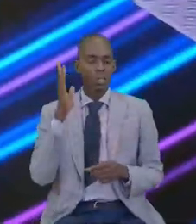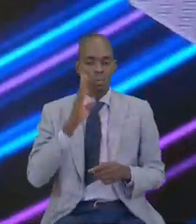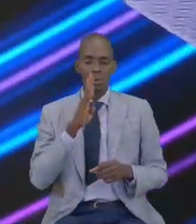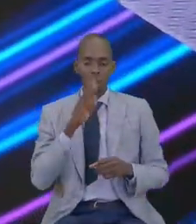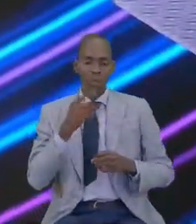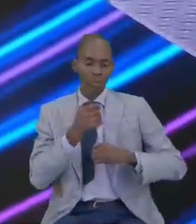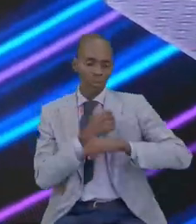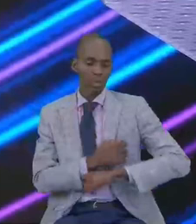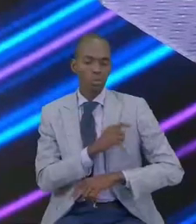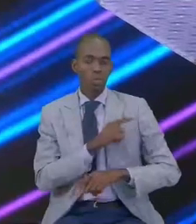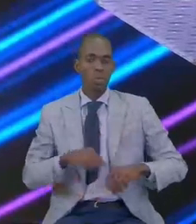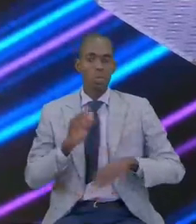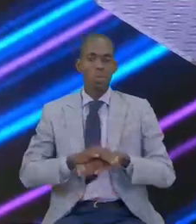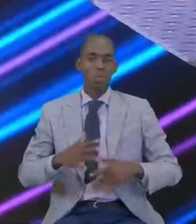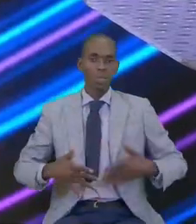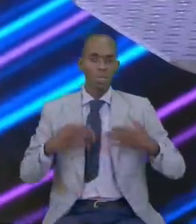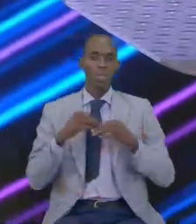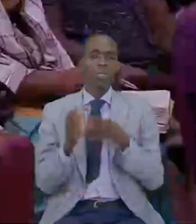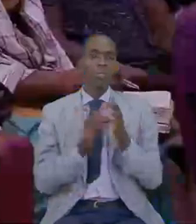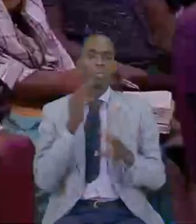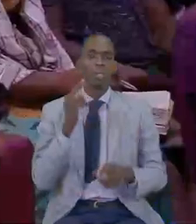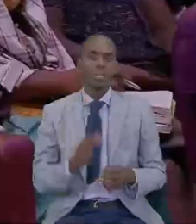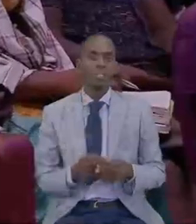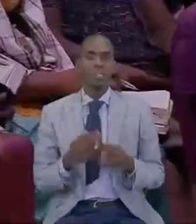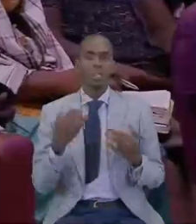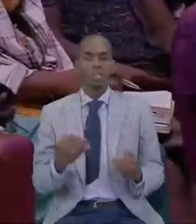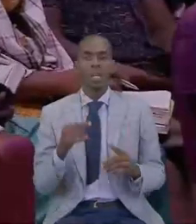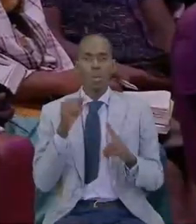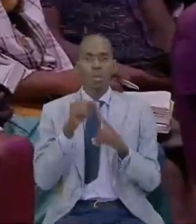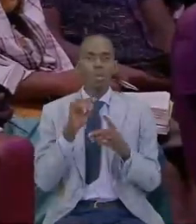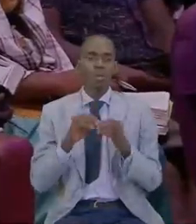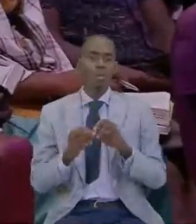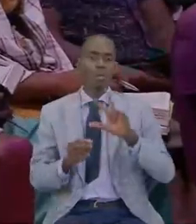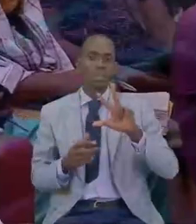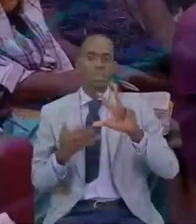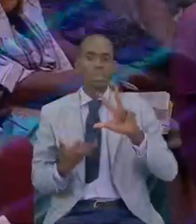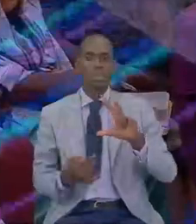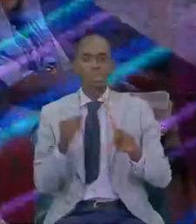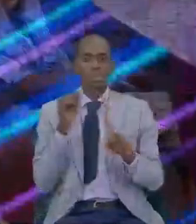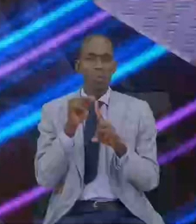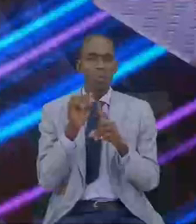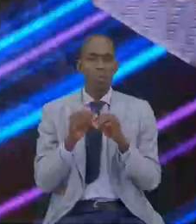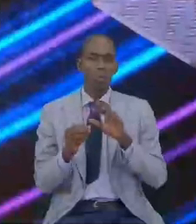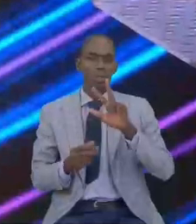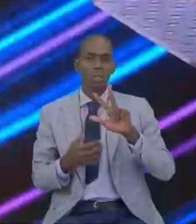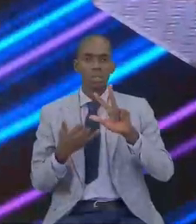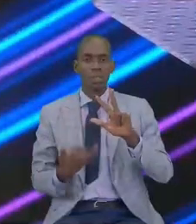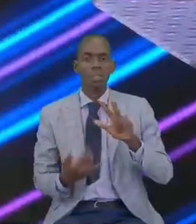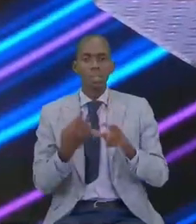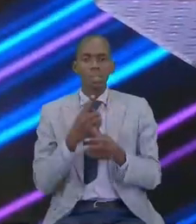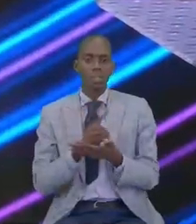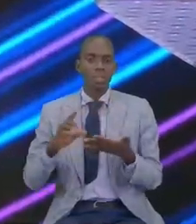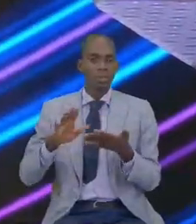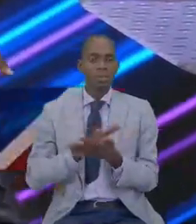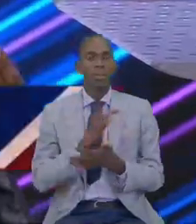ta vie au nom de Jésus. Troisième point maintenant, troisième point, la faveur divine de